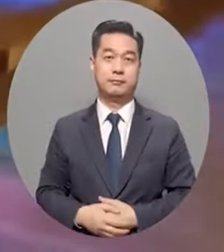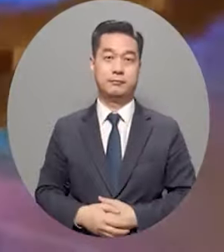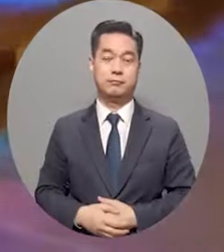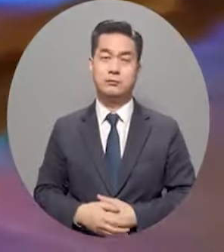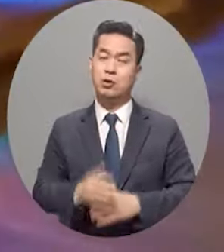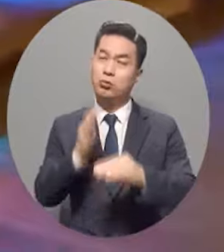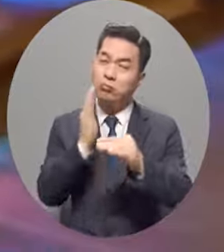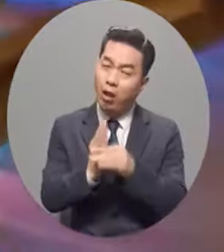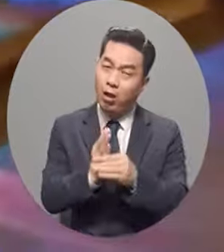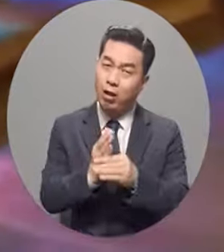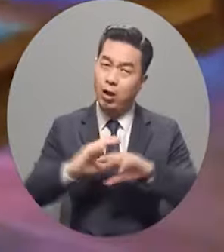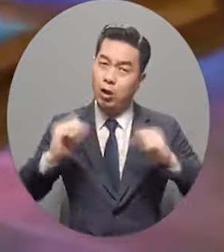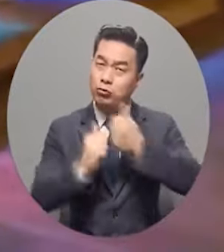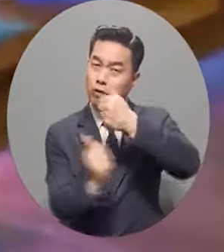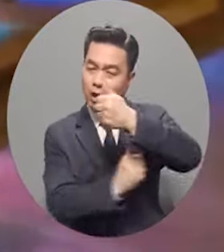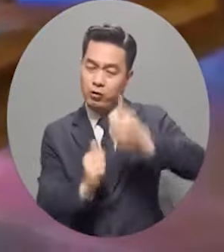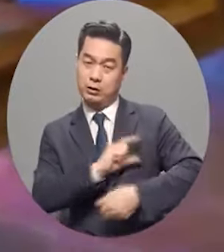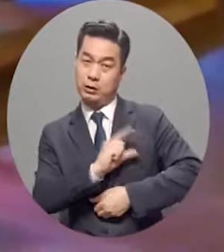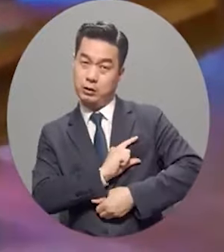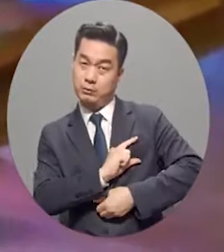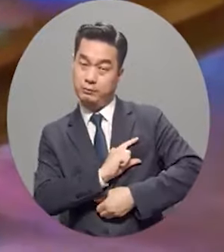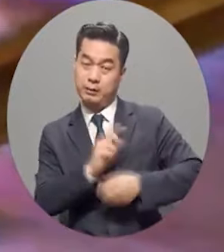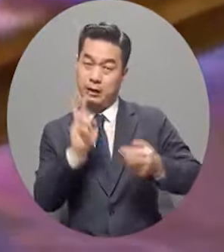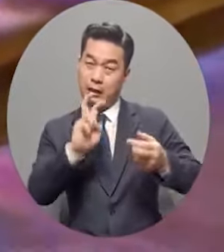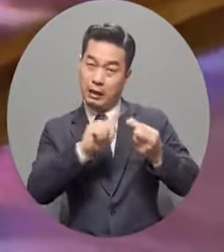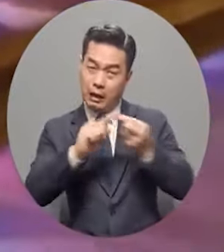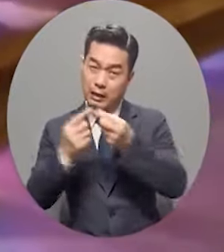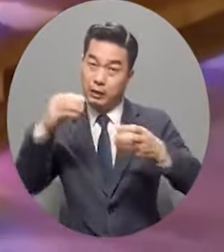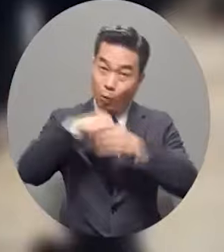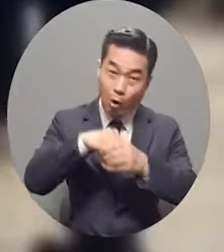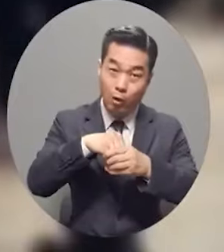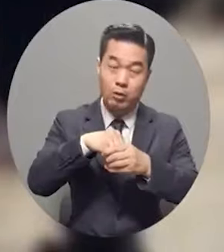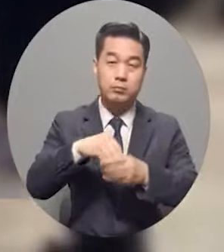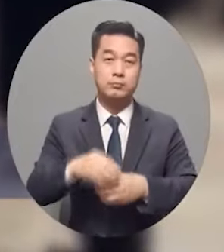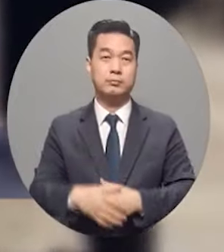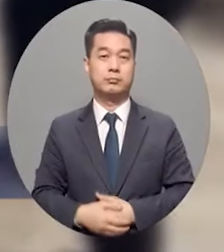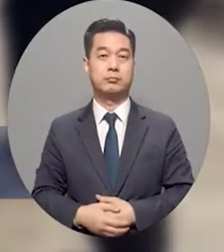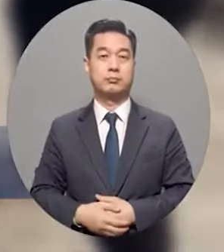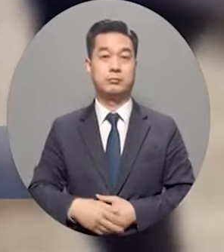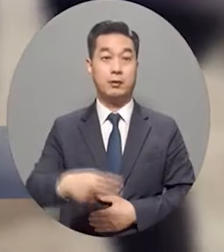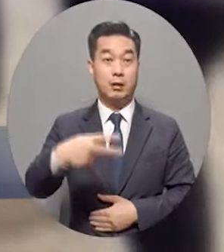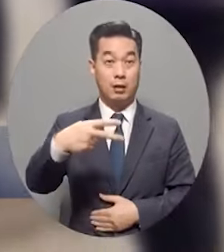그러더니 한 국회의원 이름을 노래 가사에 넣어 부릅니다.